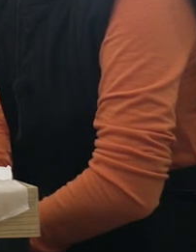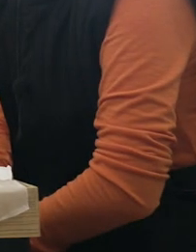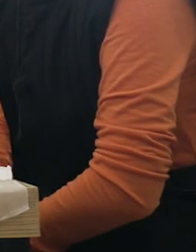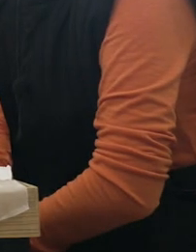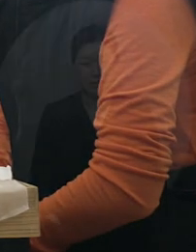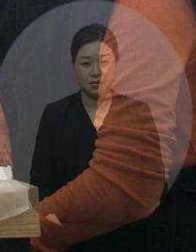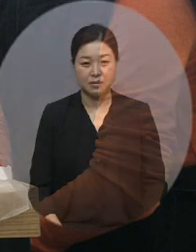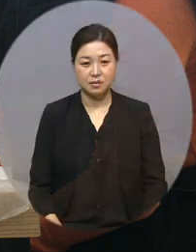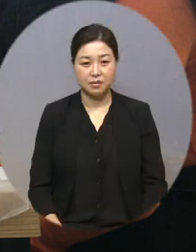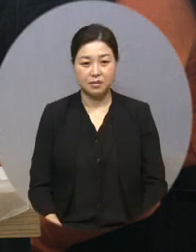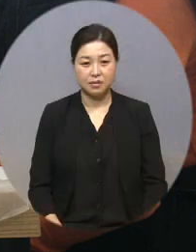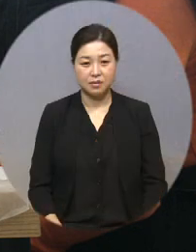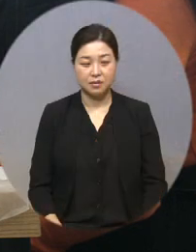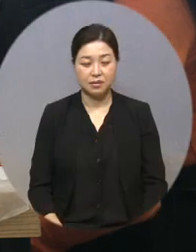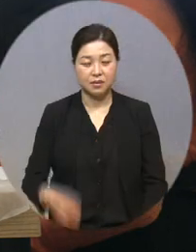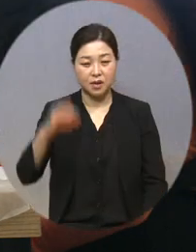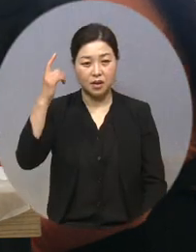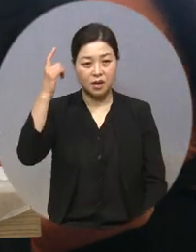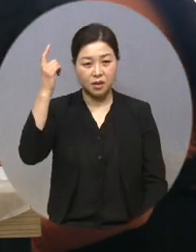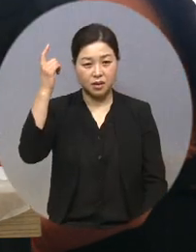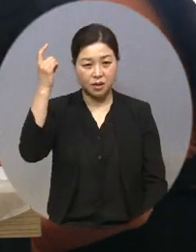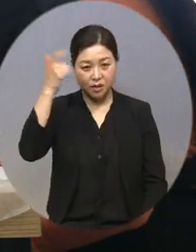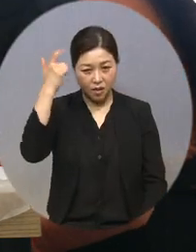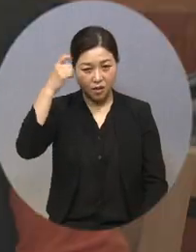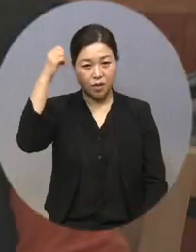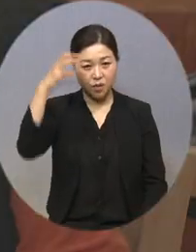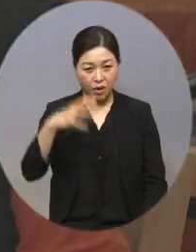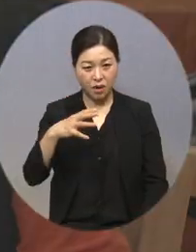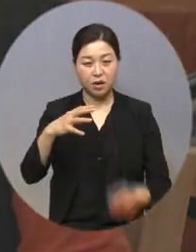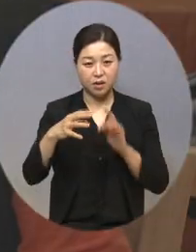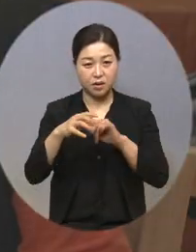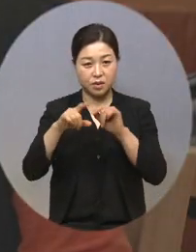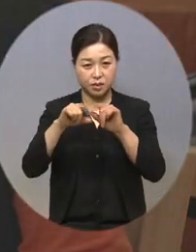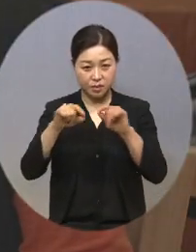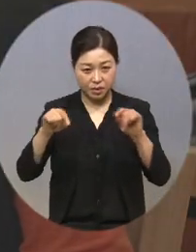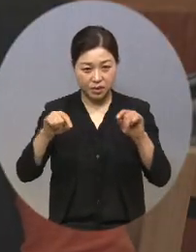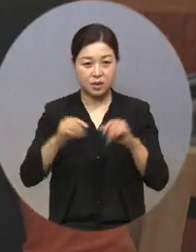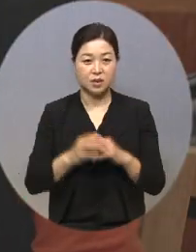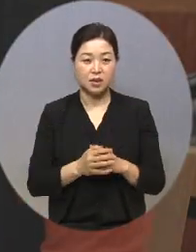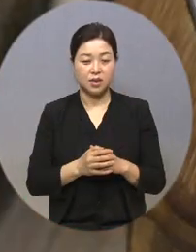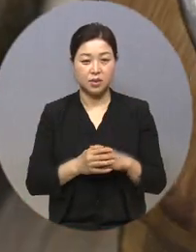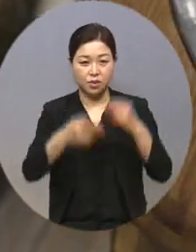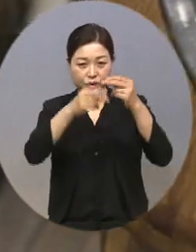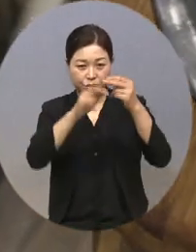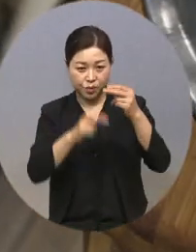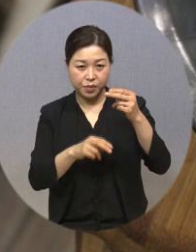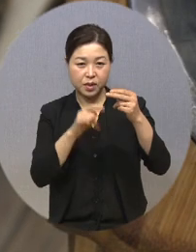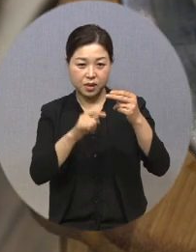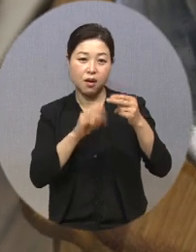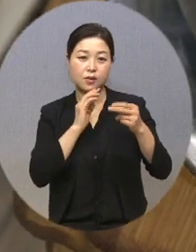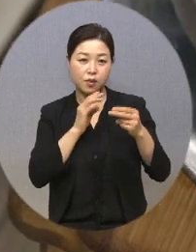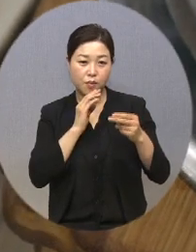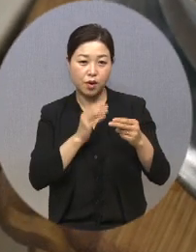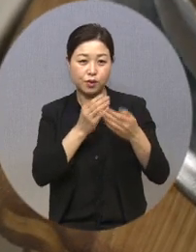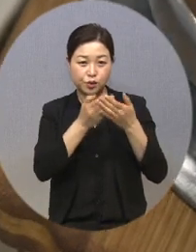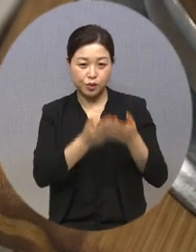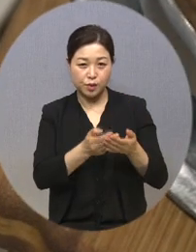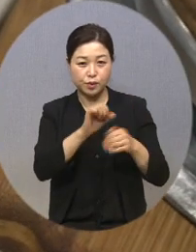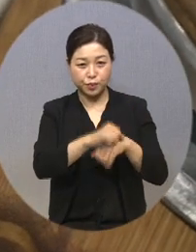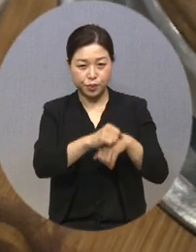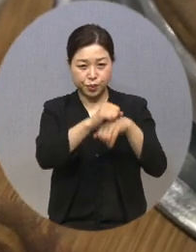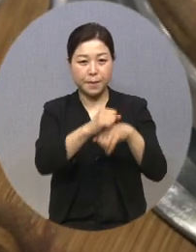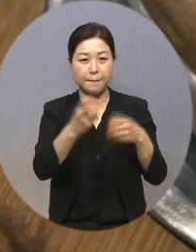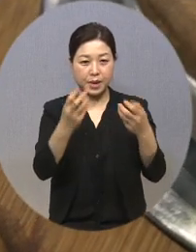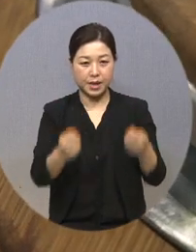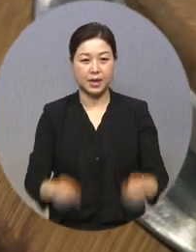이게 바로 영광 한정식인데요. 이야. 영광 굴비가 제일 중요하죠. 굴비가 산더미처럼 쌓여 있어요. 아, 네.